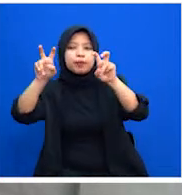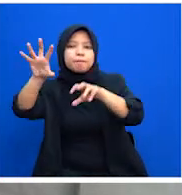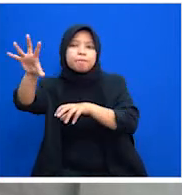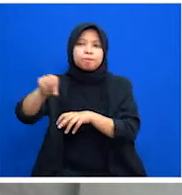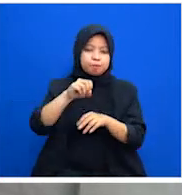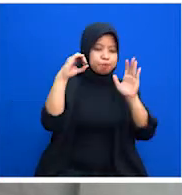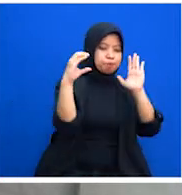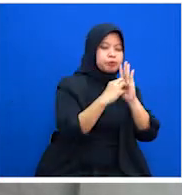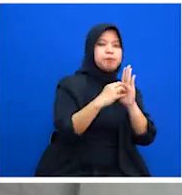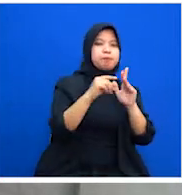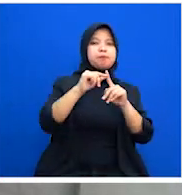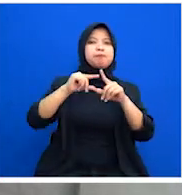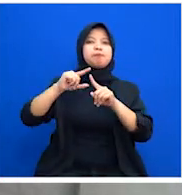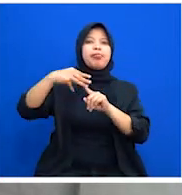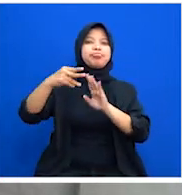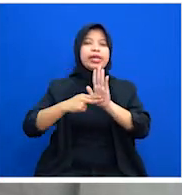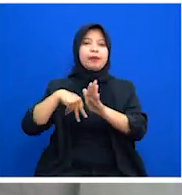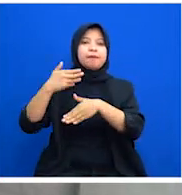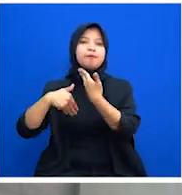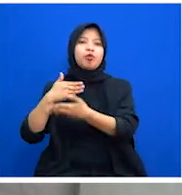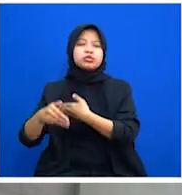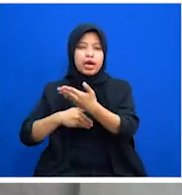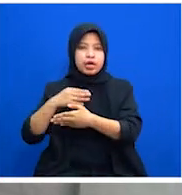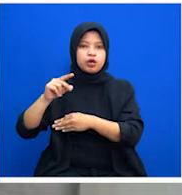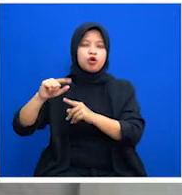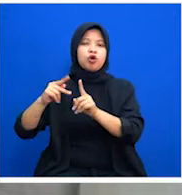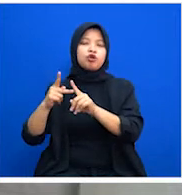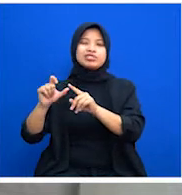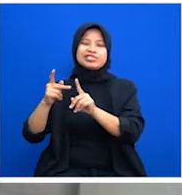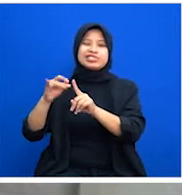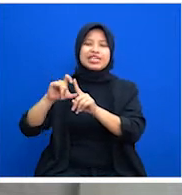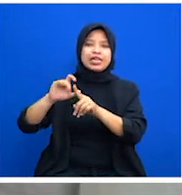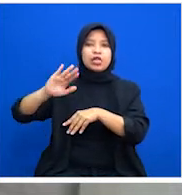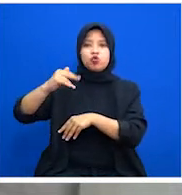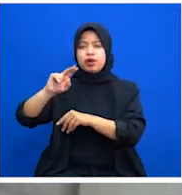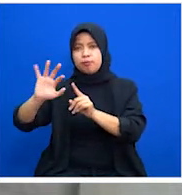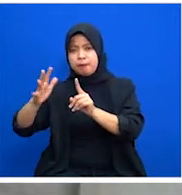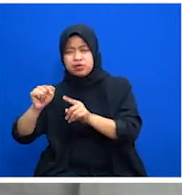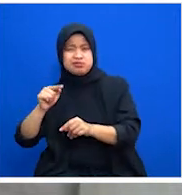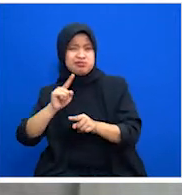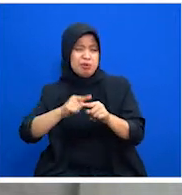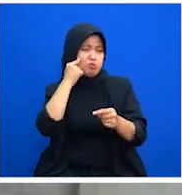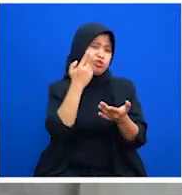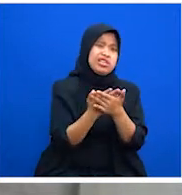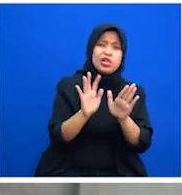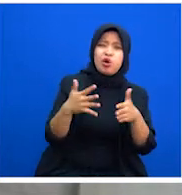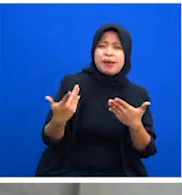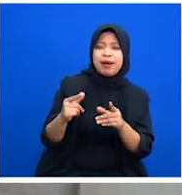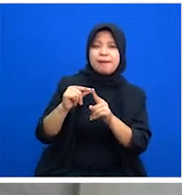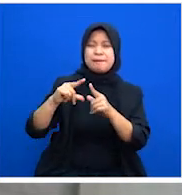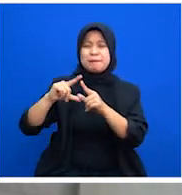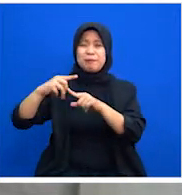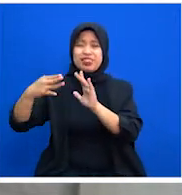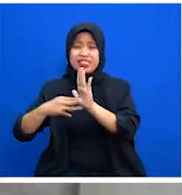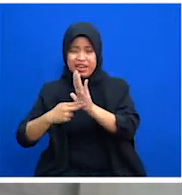menscreenshot sebuah paten oleh perusahaan Roads aja di tahun 2015 tepat tanya e-paten